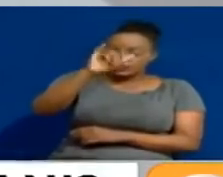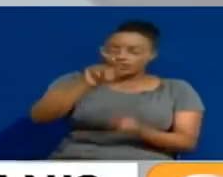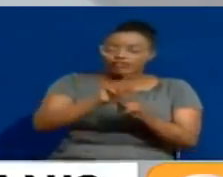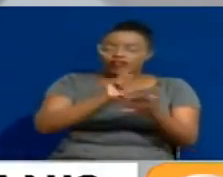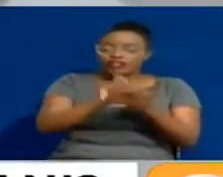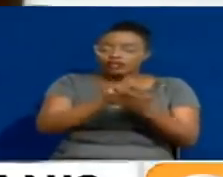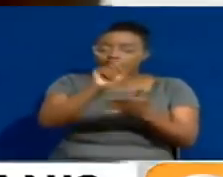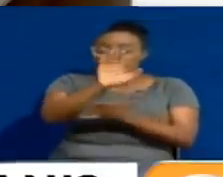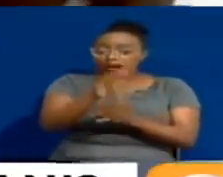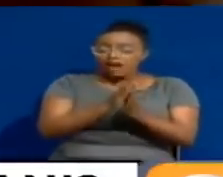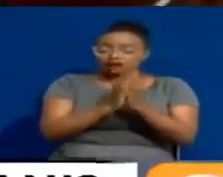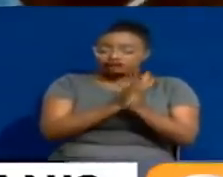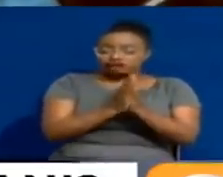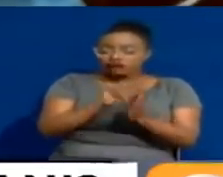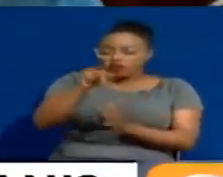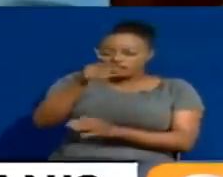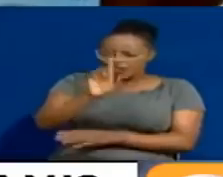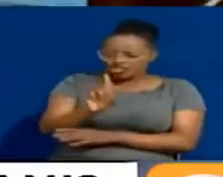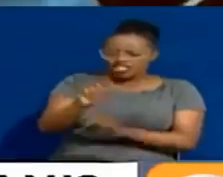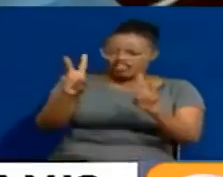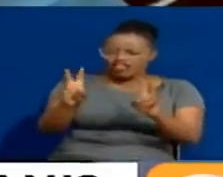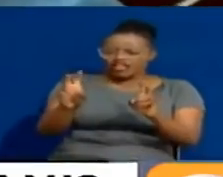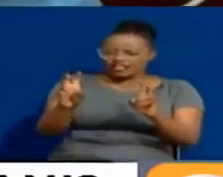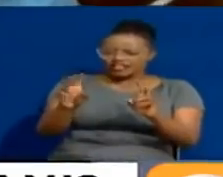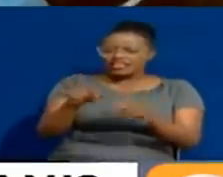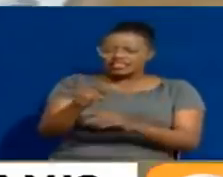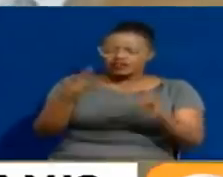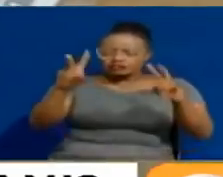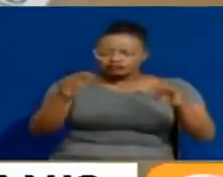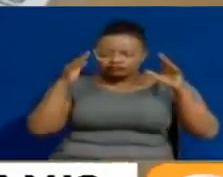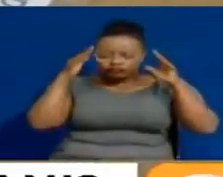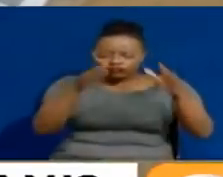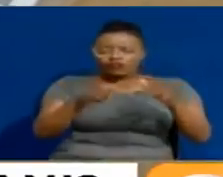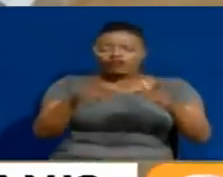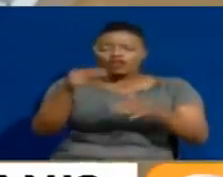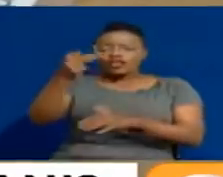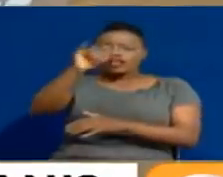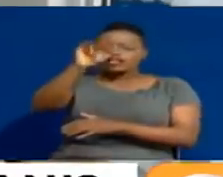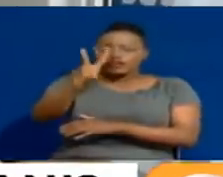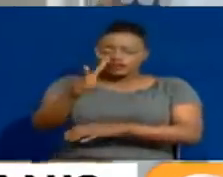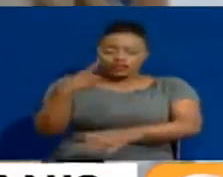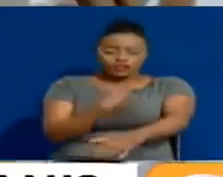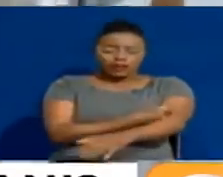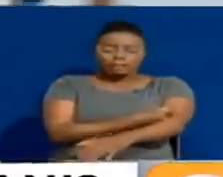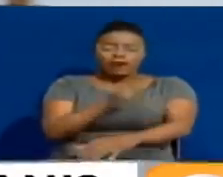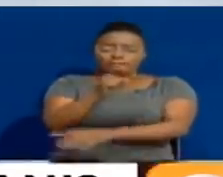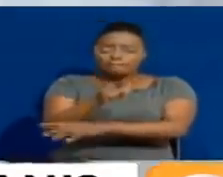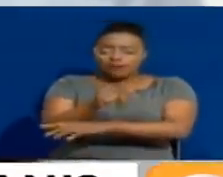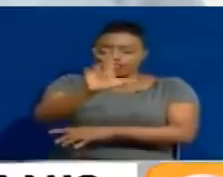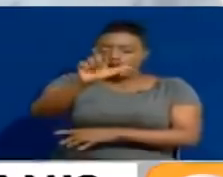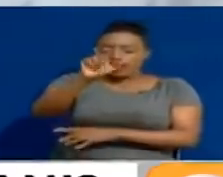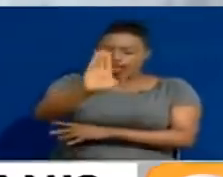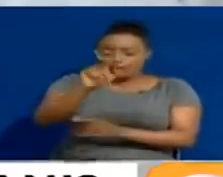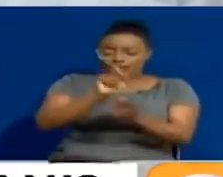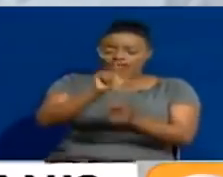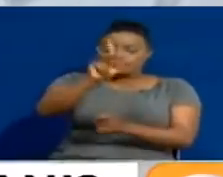alipoandika tasnifu yake ya shahada ya uzamifu, aliangazia utafiti wa chanjo ya HIV. Katika maabara